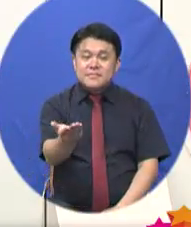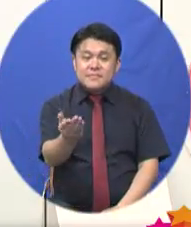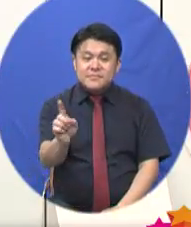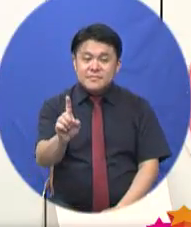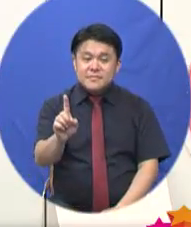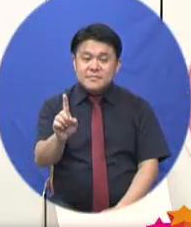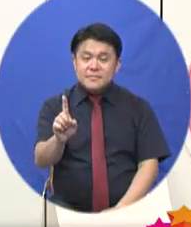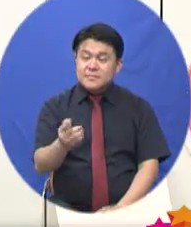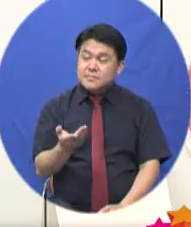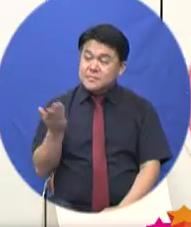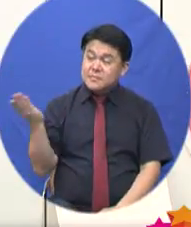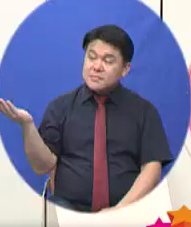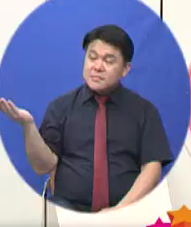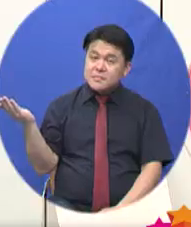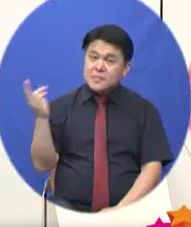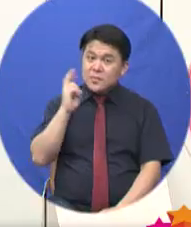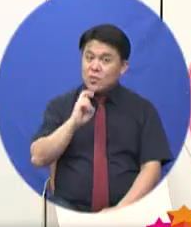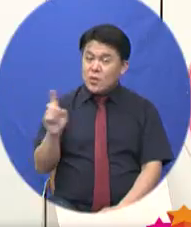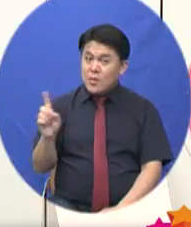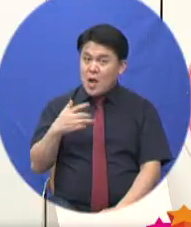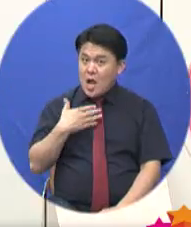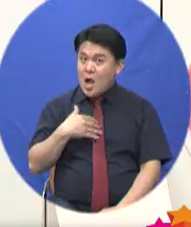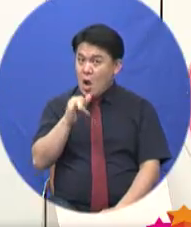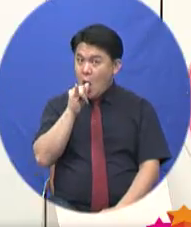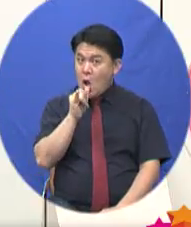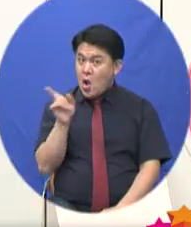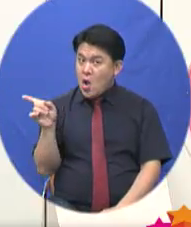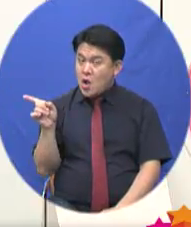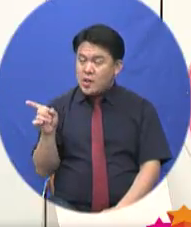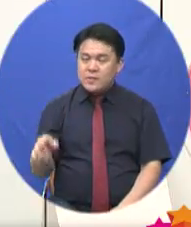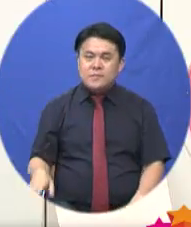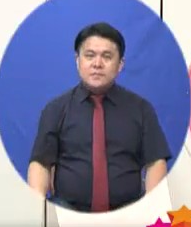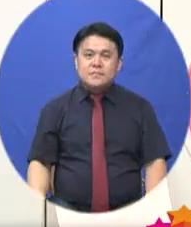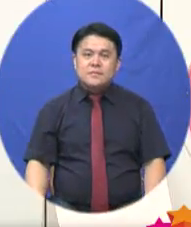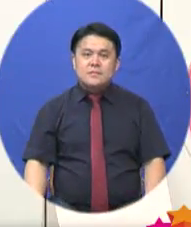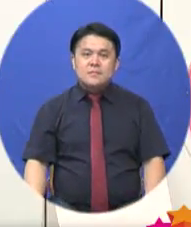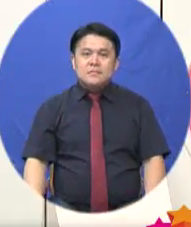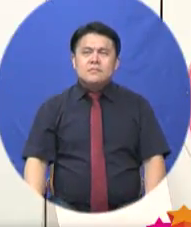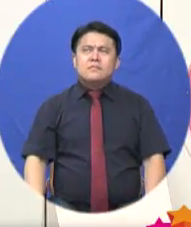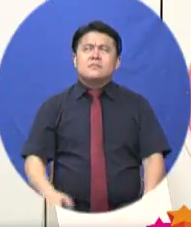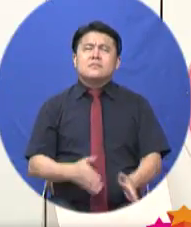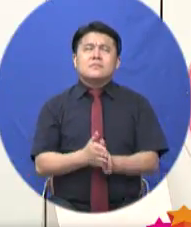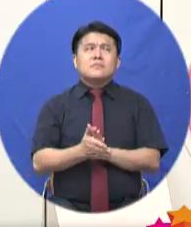최삼환님은 김용만 선생님 노래를 혹시 아시는 곡 있으세요?